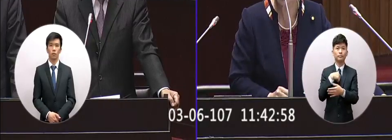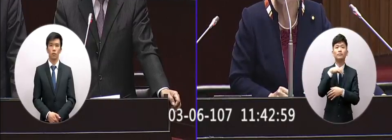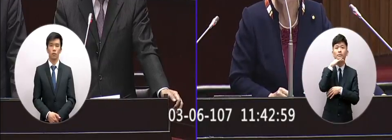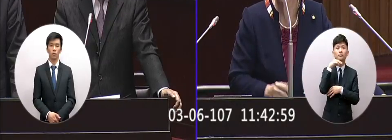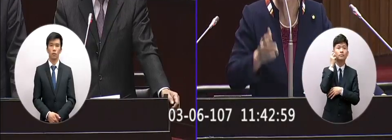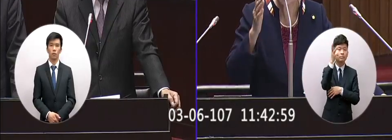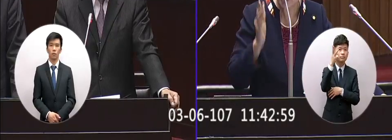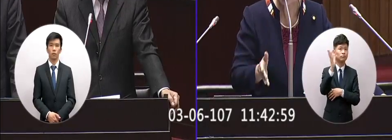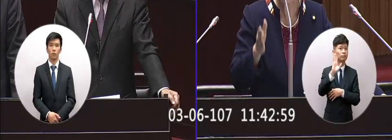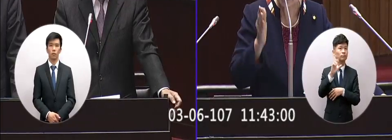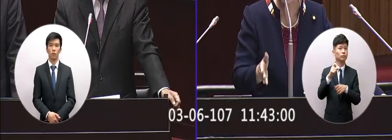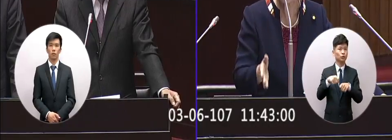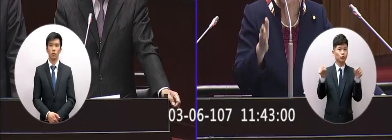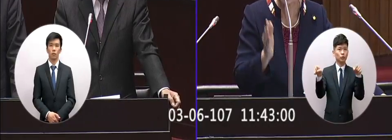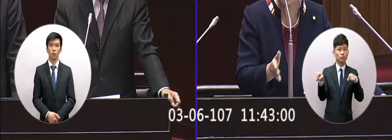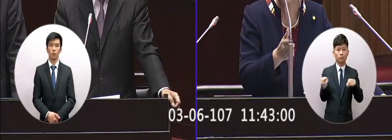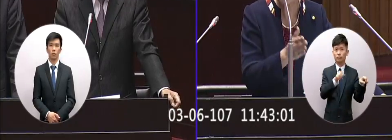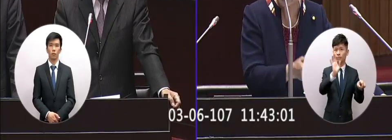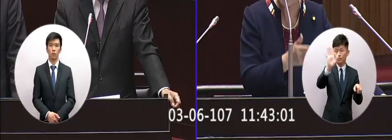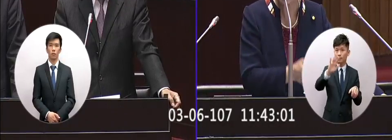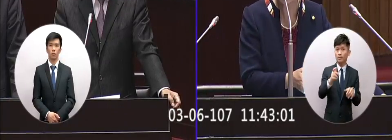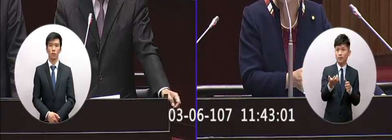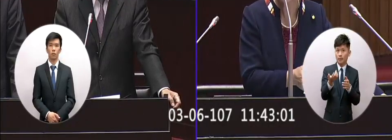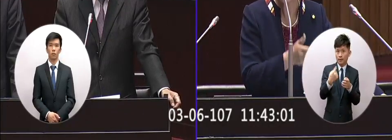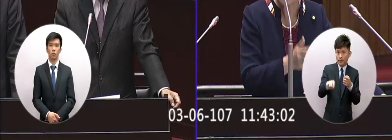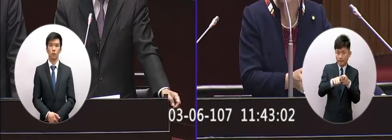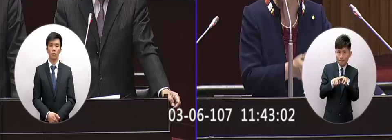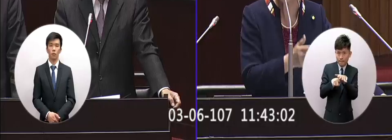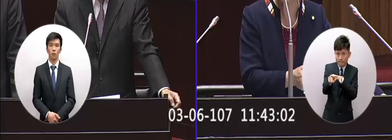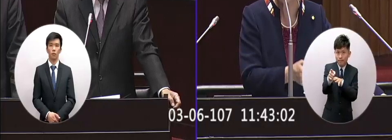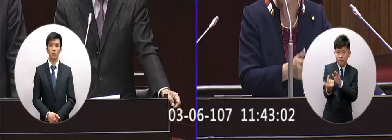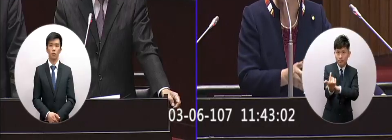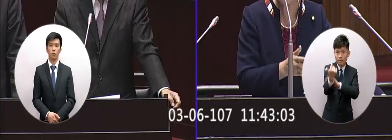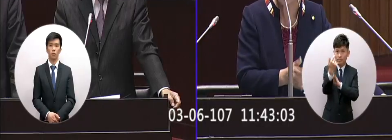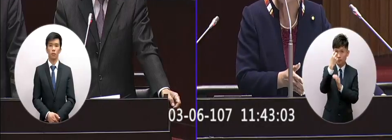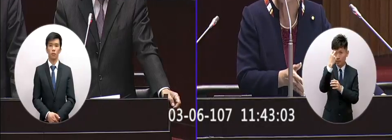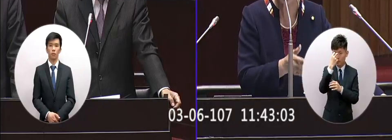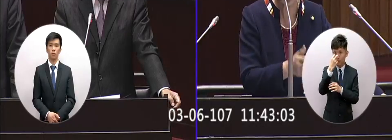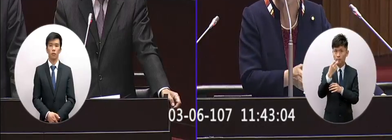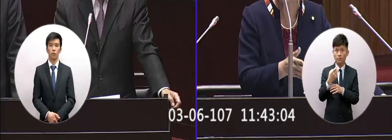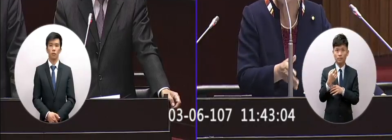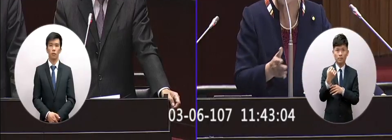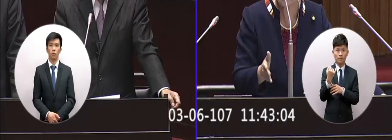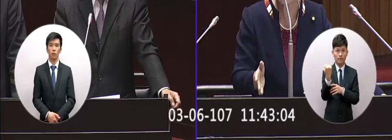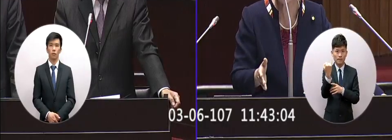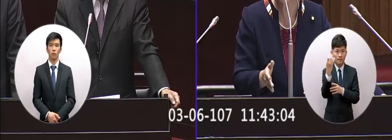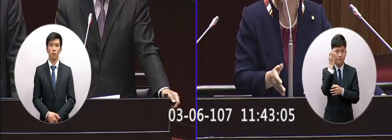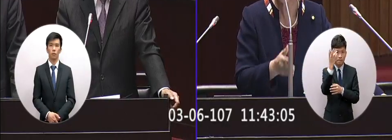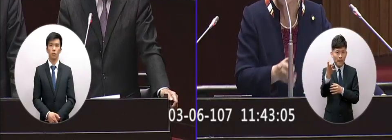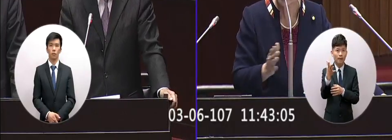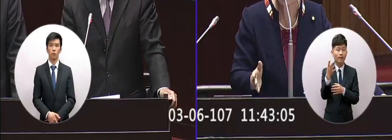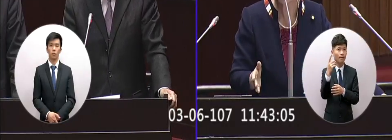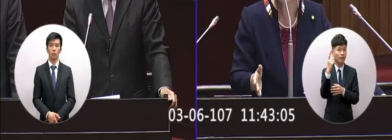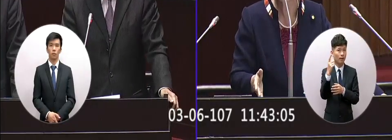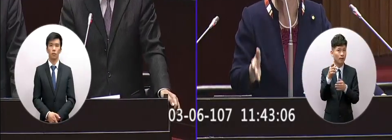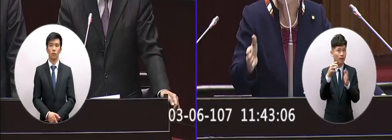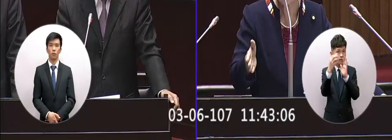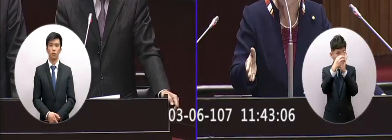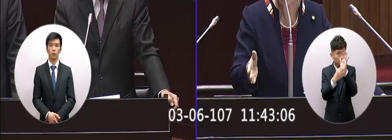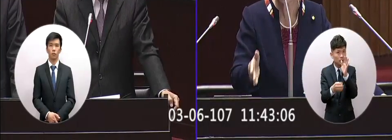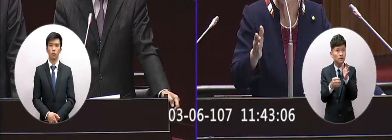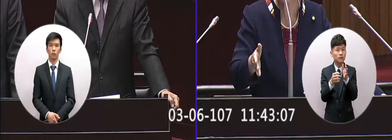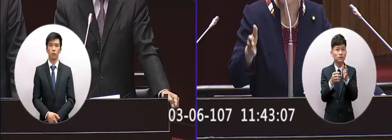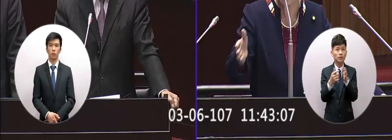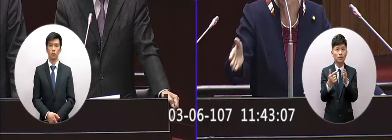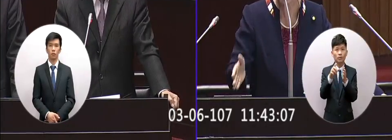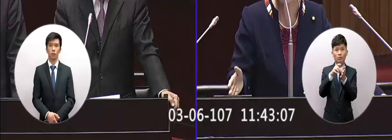到三个月，是不是能够尽快的去前面检视这些具有性别意识的所有的这些的文字下